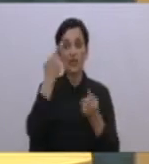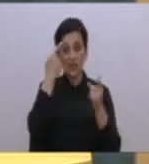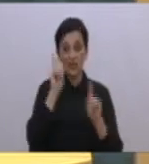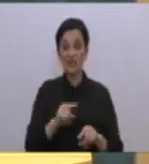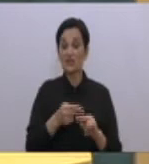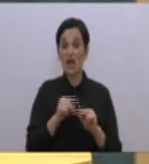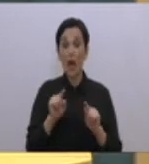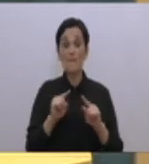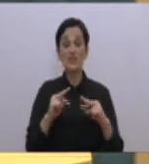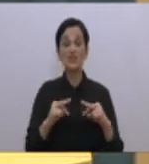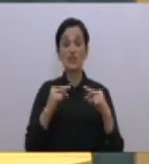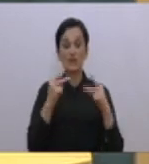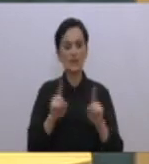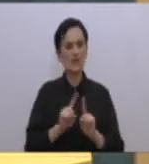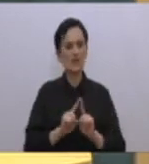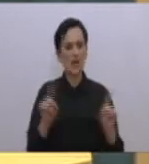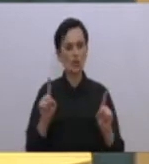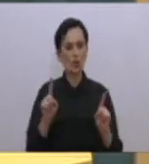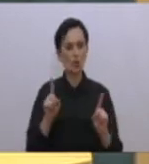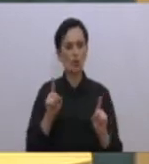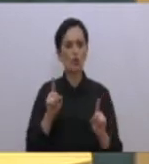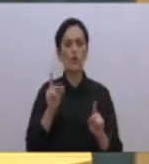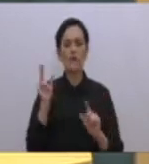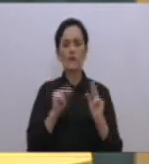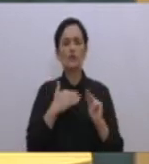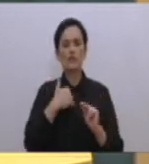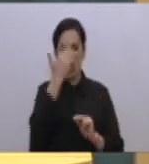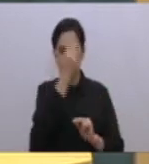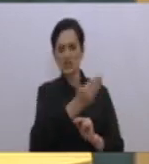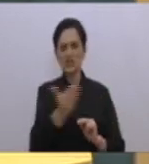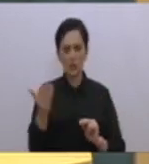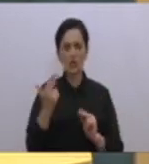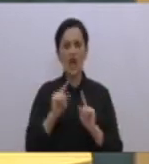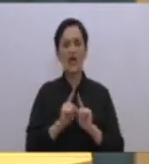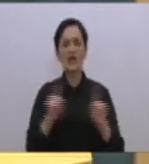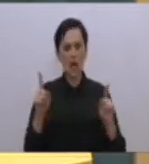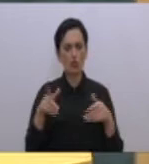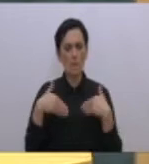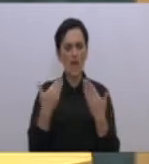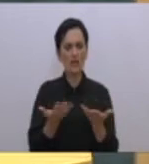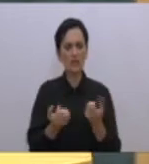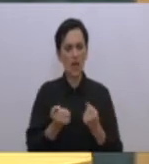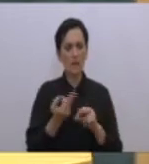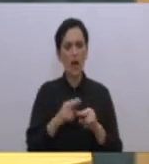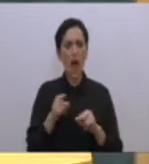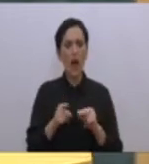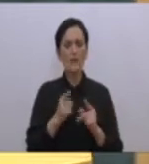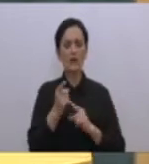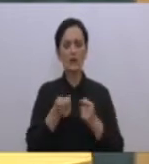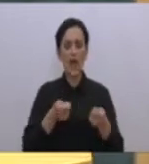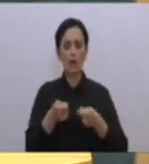ამ ცვლილებას განსაკუთრებული გამოხმაურება მოყვა ჩვენ საზოგადოებაში და განსაკუთრებით მიესალმნენ ამ